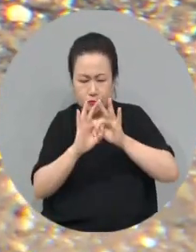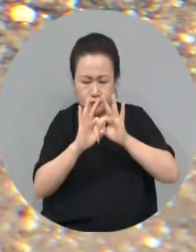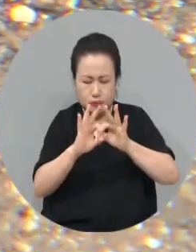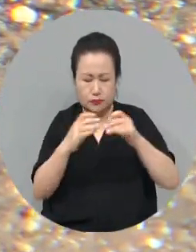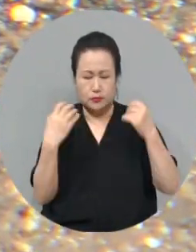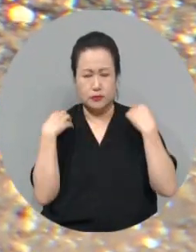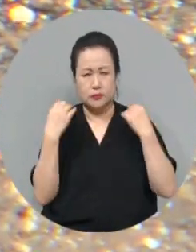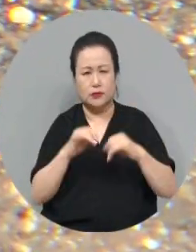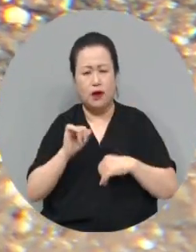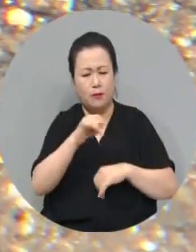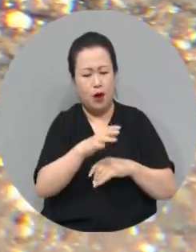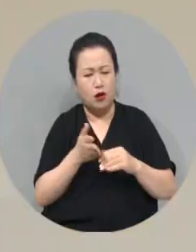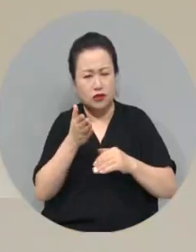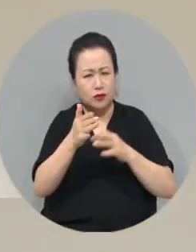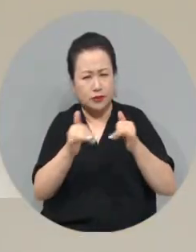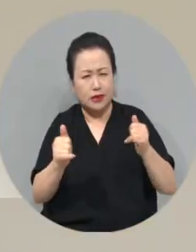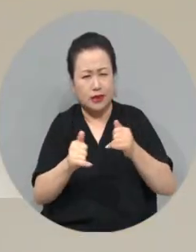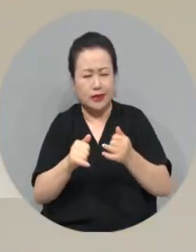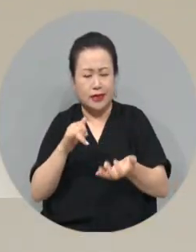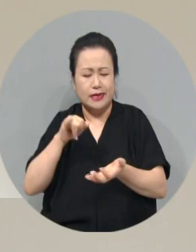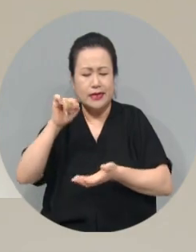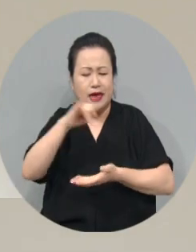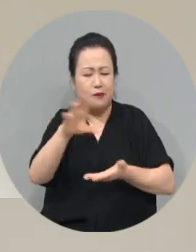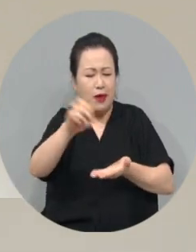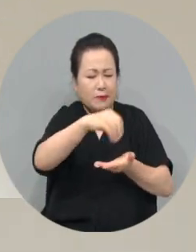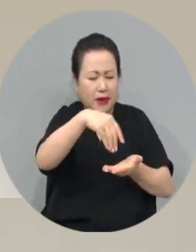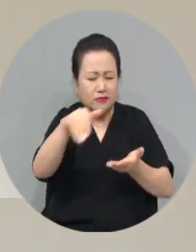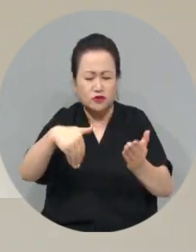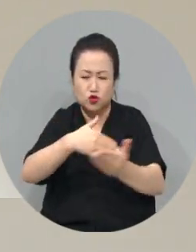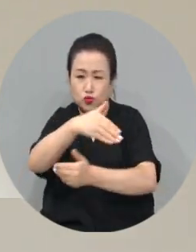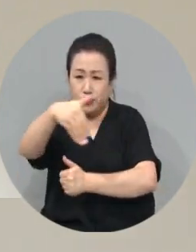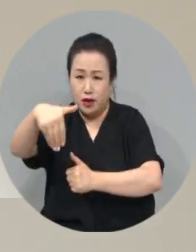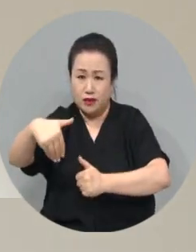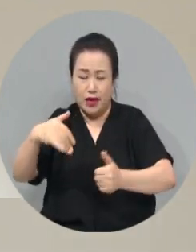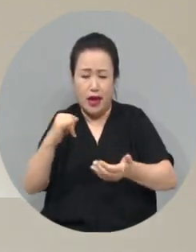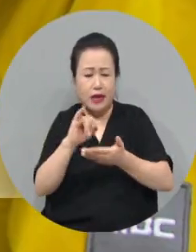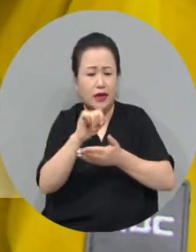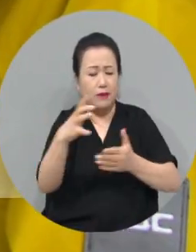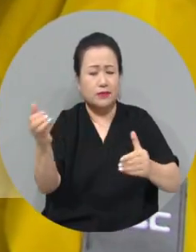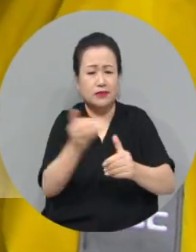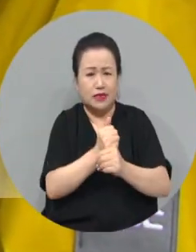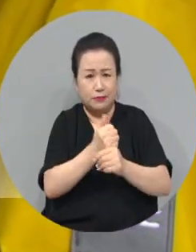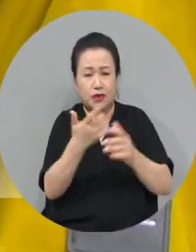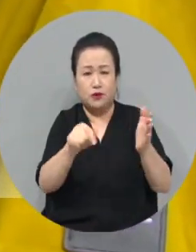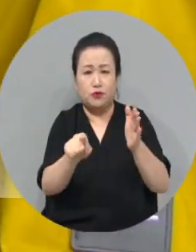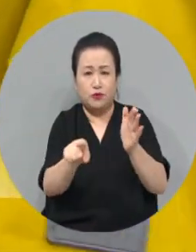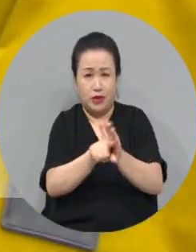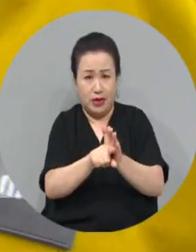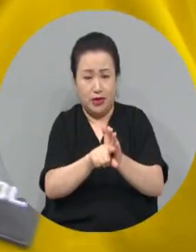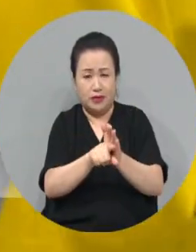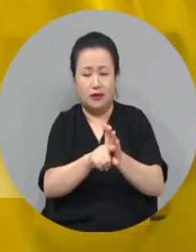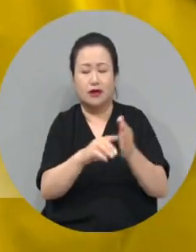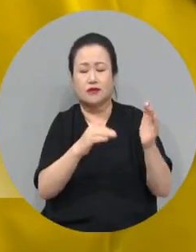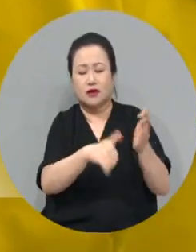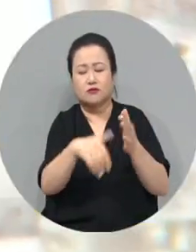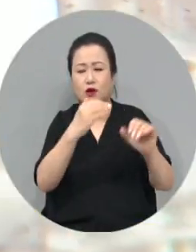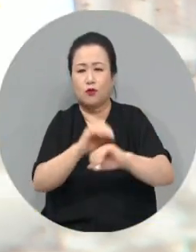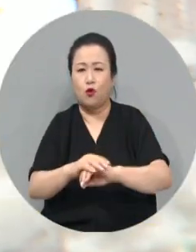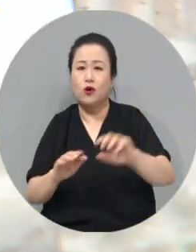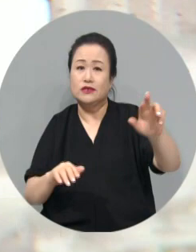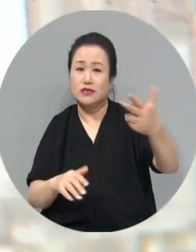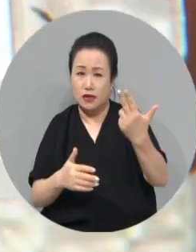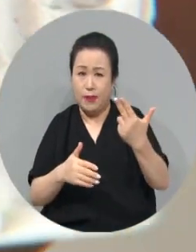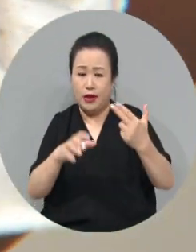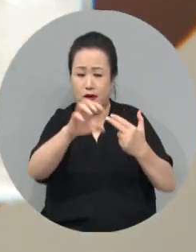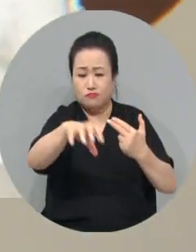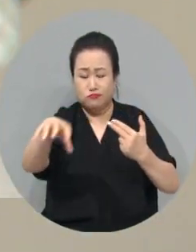해충 전문가들이 개미를 하나하나 포획합니다. 주변에는 개미를 잡기 위한 가니트랩 50개가 설치됐고 추가로 700여